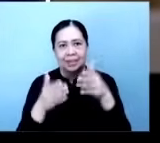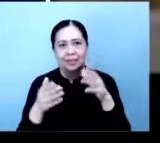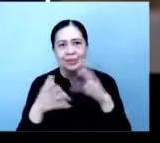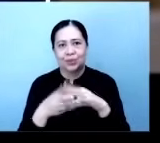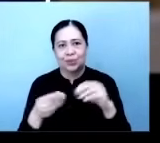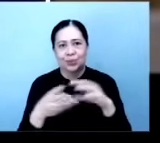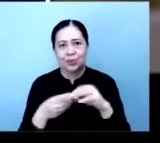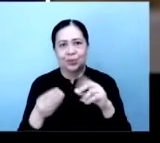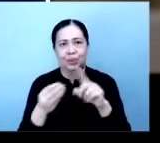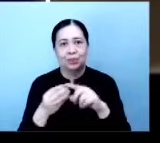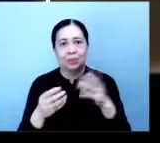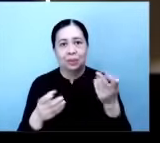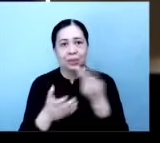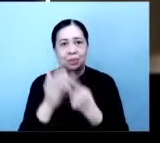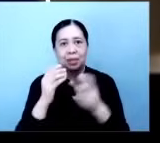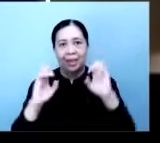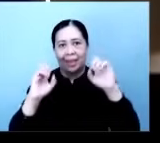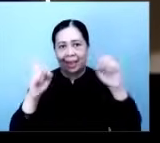ng mag-ex.